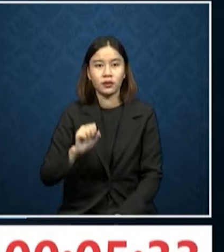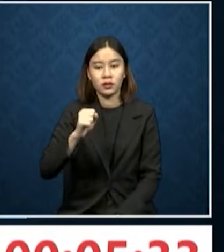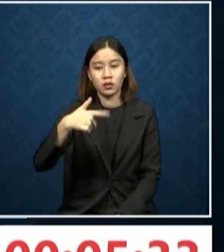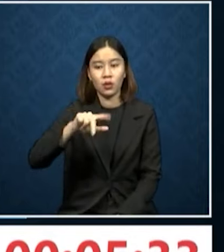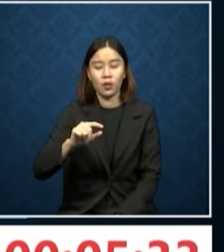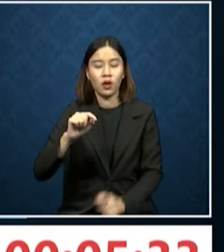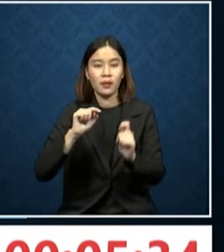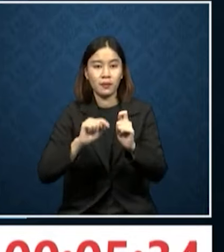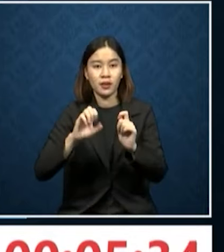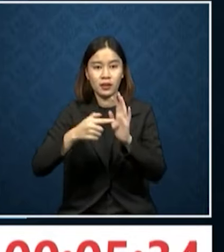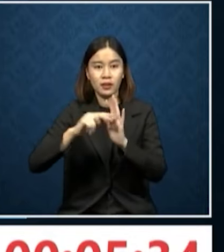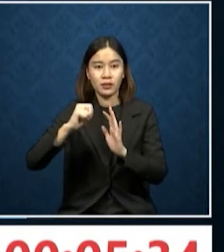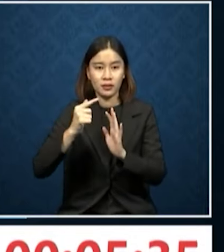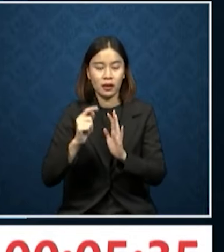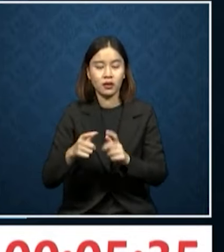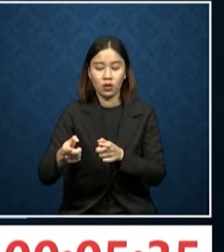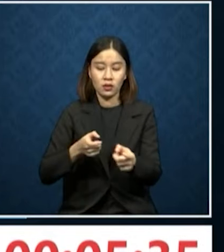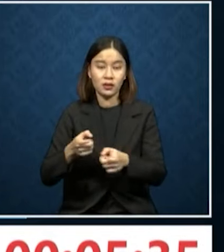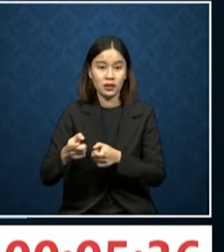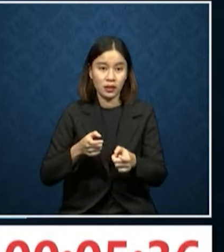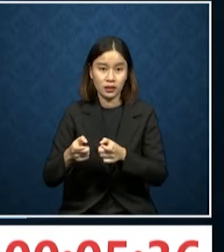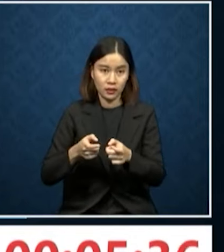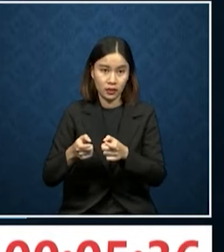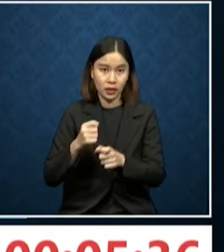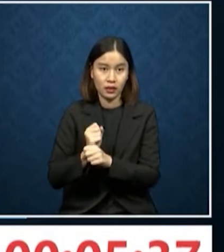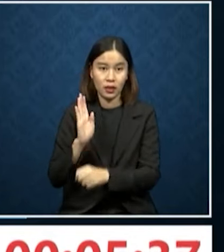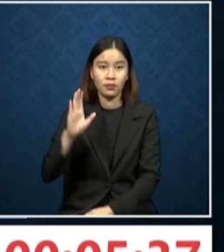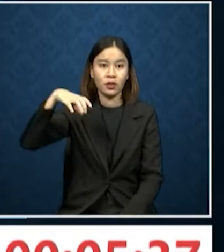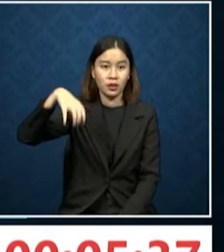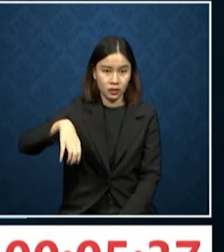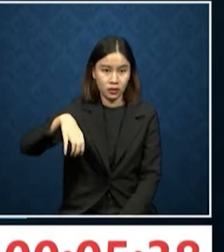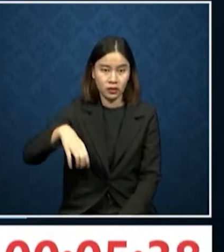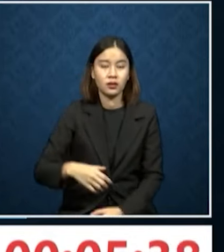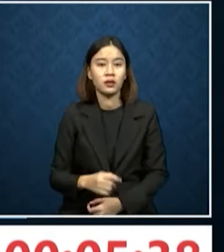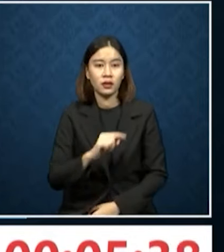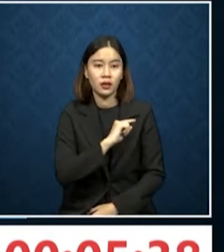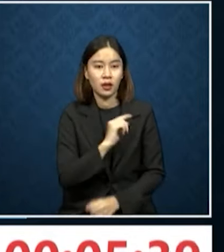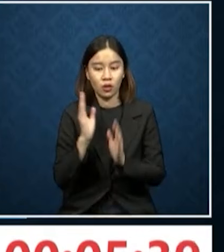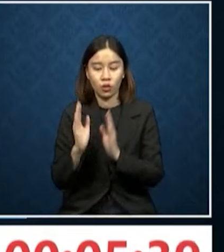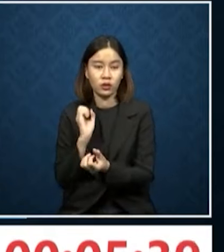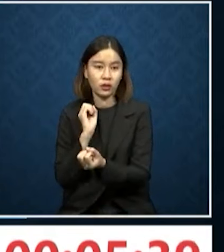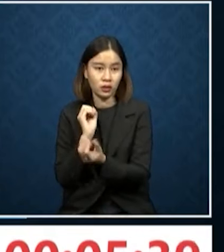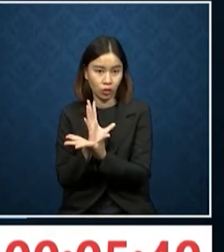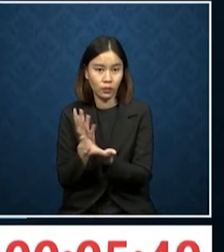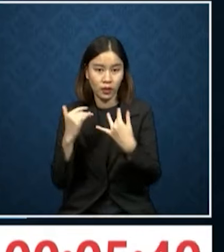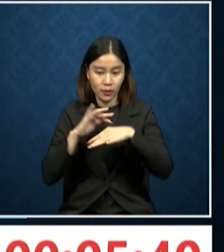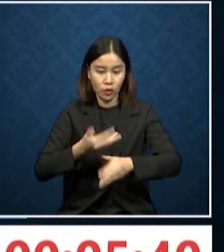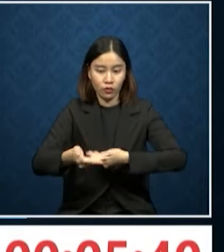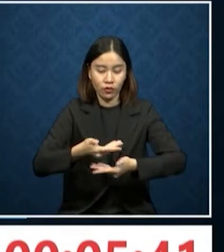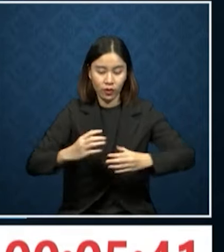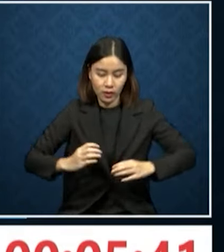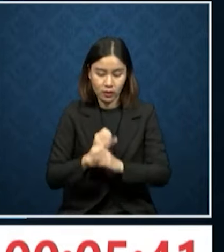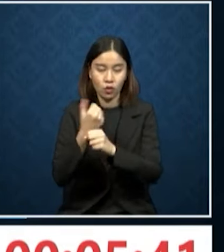ละบุรีและผู้จัดการหจก.ทิติพงษ์การยางในฐานะผู้เสียหายผลการห